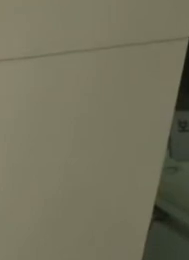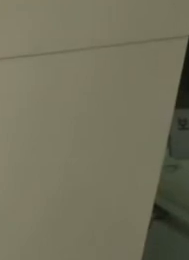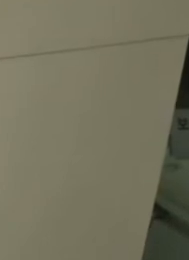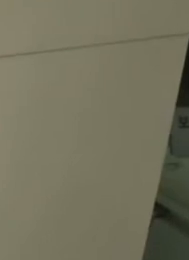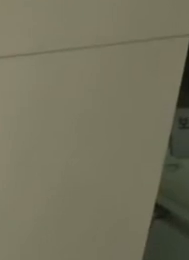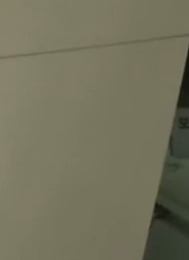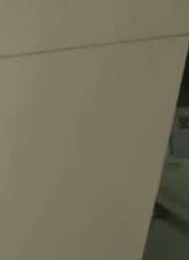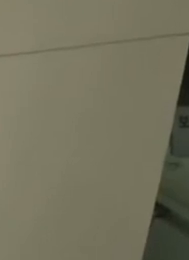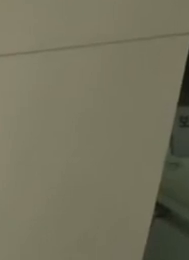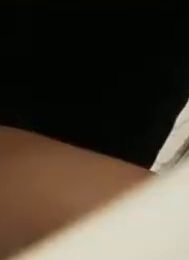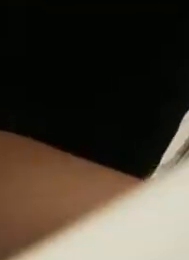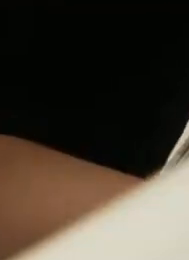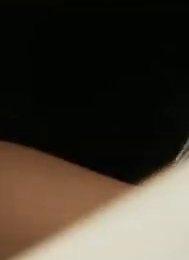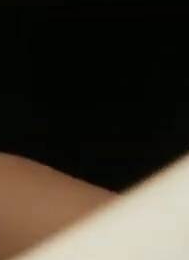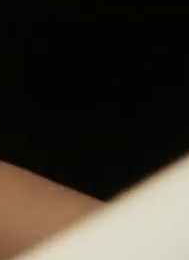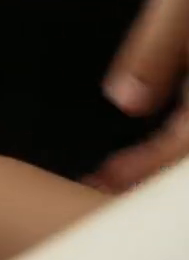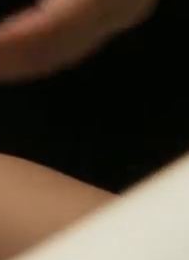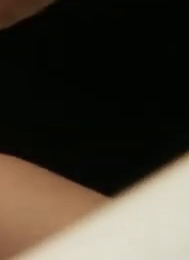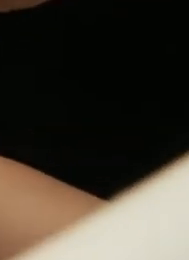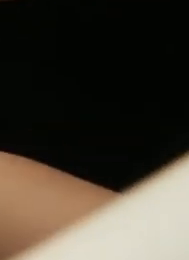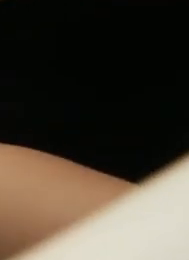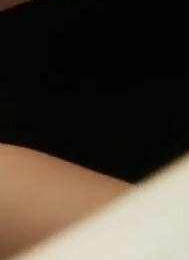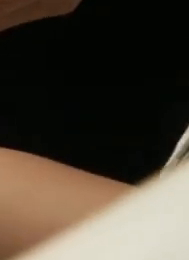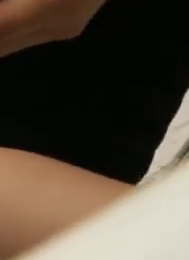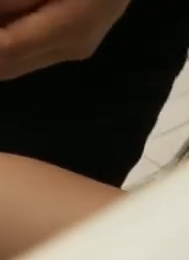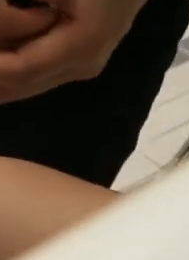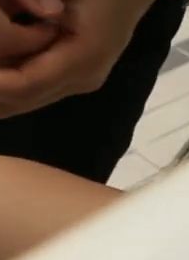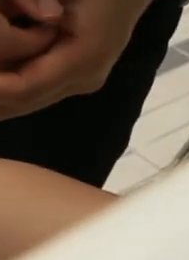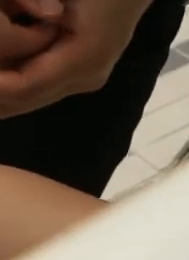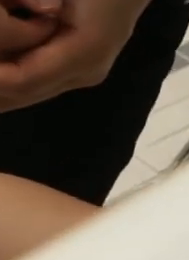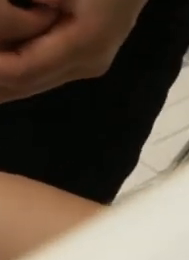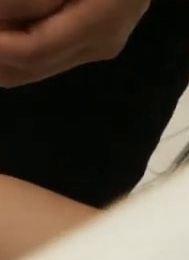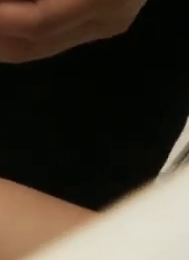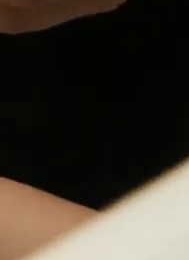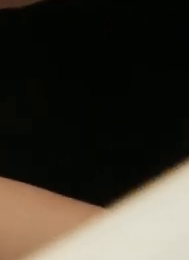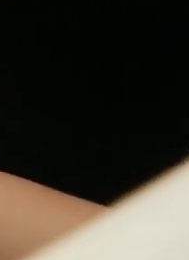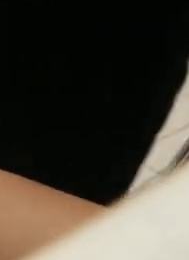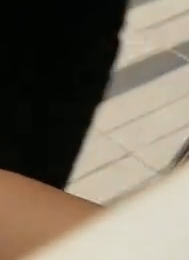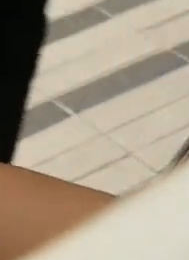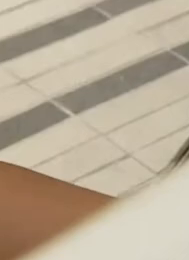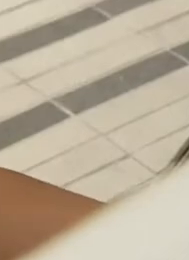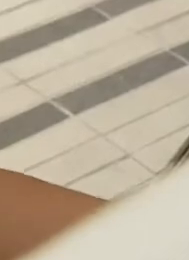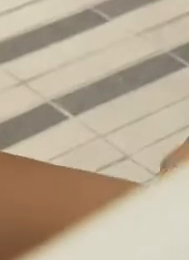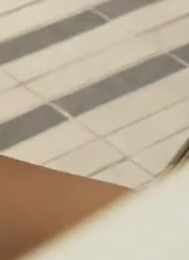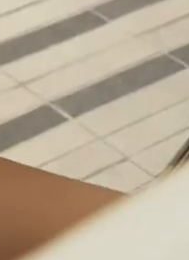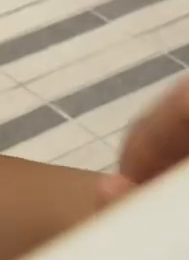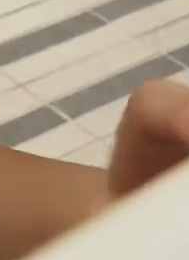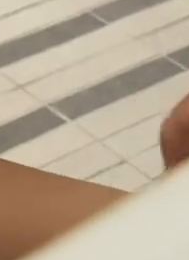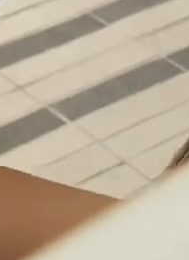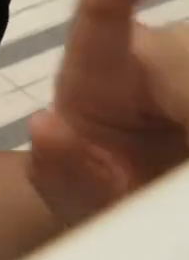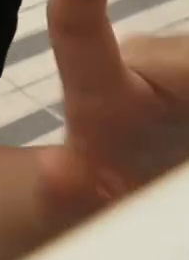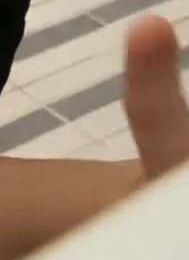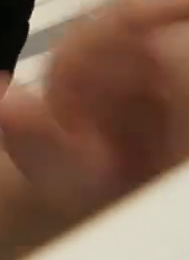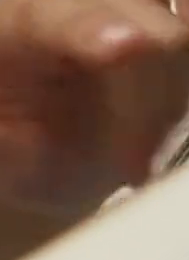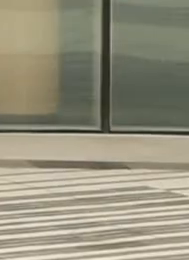그리고 책이 어디로 들어갈까? 누구랑? 엄마랑, 아빠랑. 또 와볼까 한 번? 네.